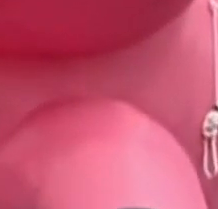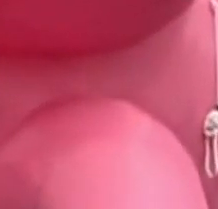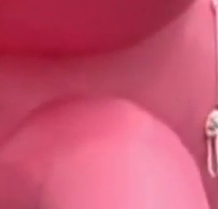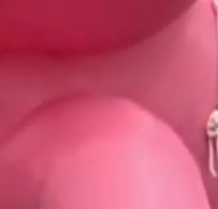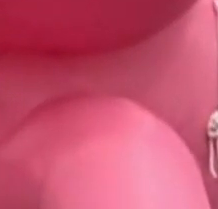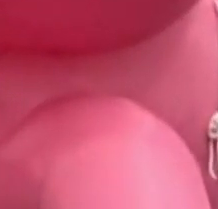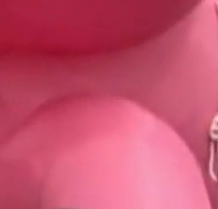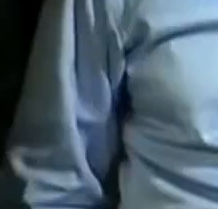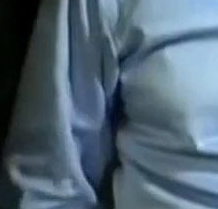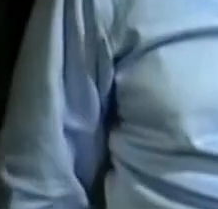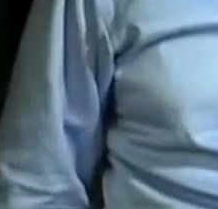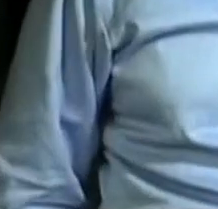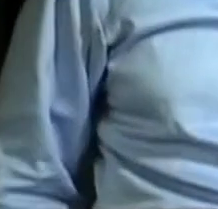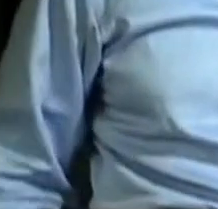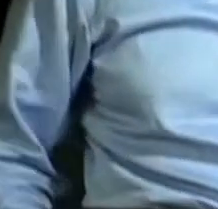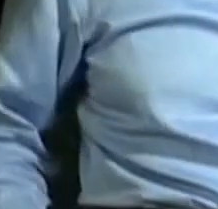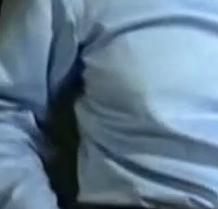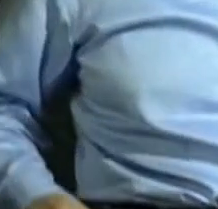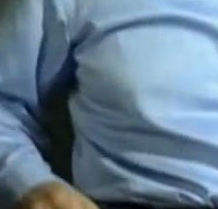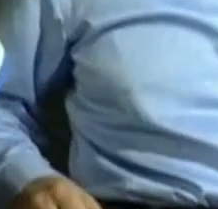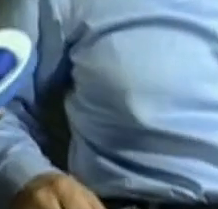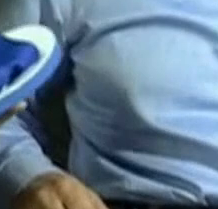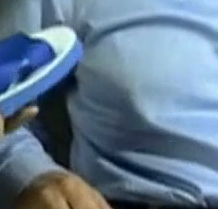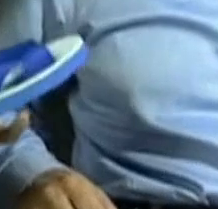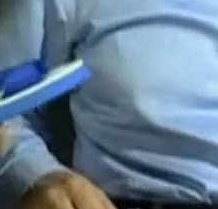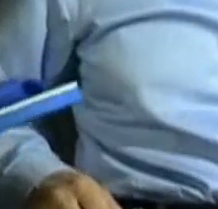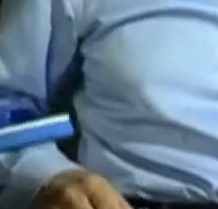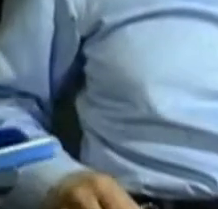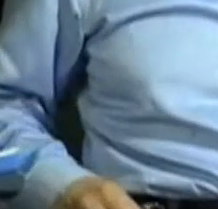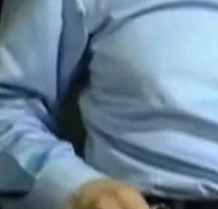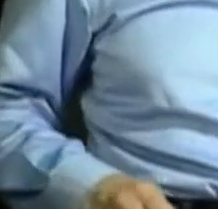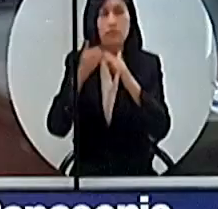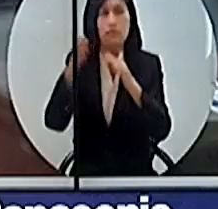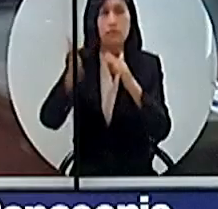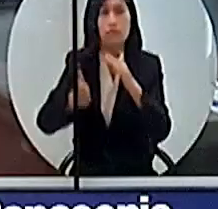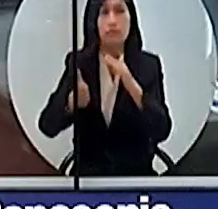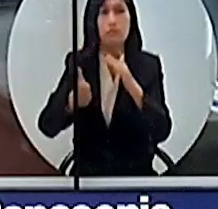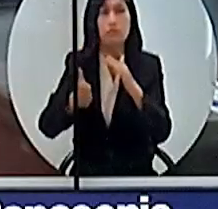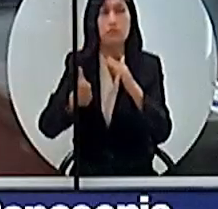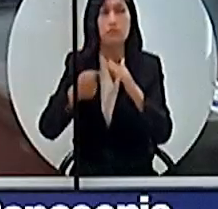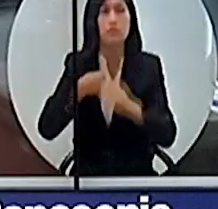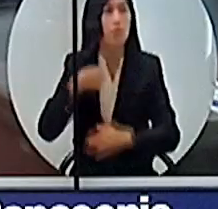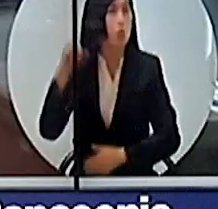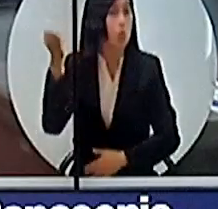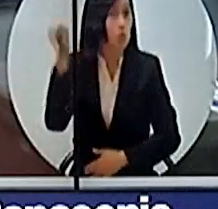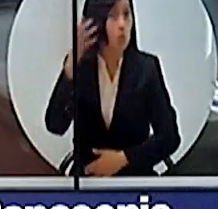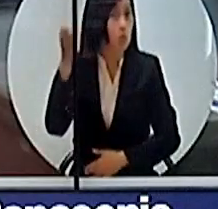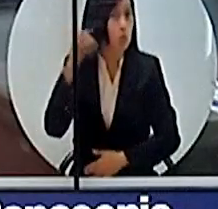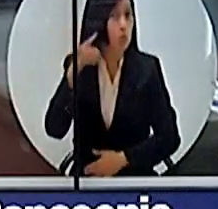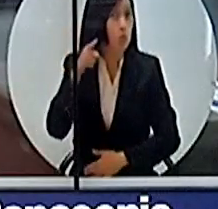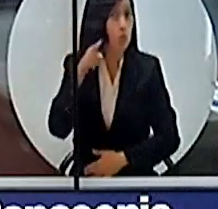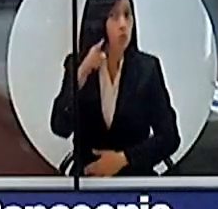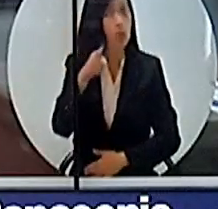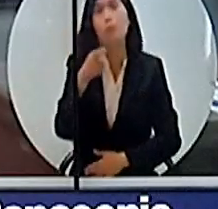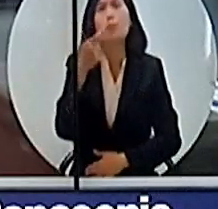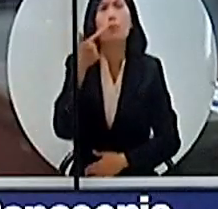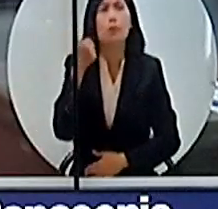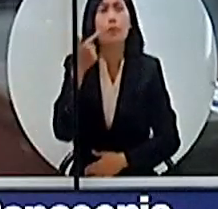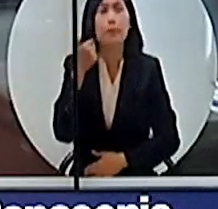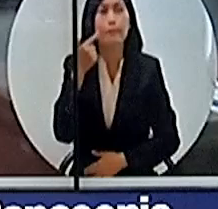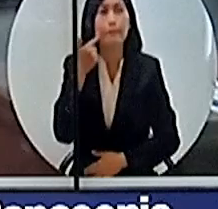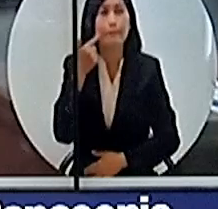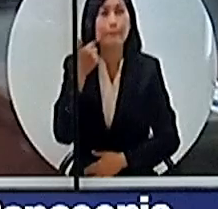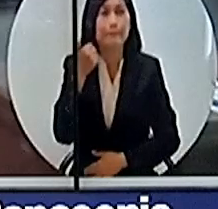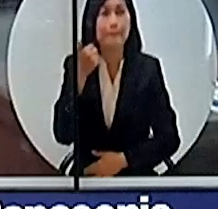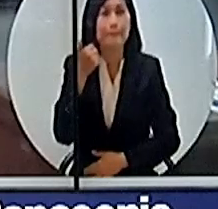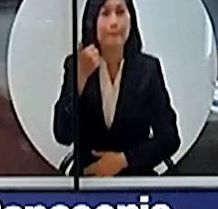再度说声抱歉，说未来渴望是个 happy ending。好，看到了，现在有人喊话要陈其迈回家，